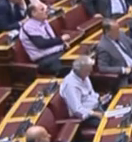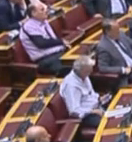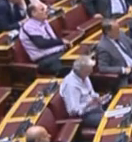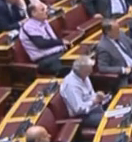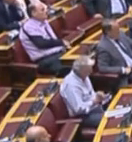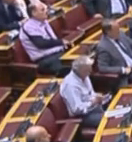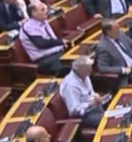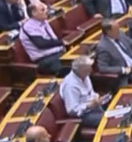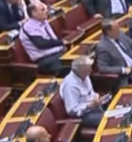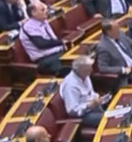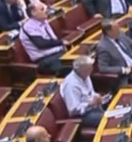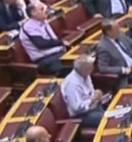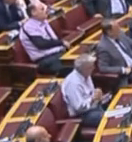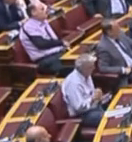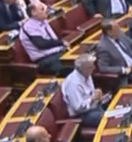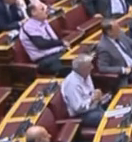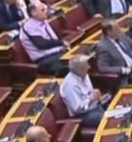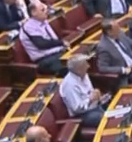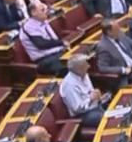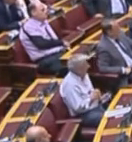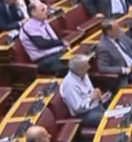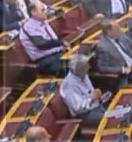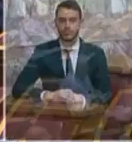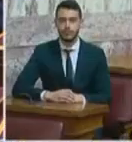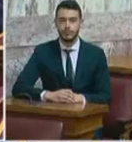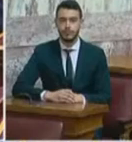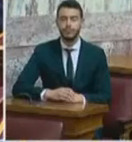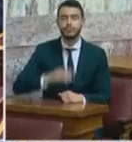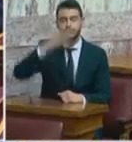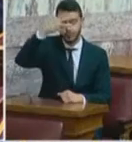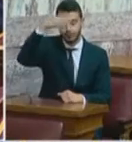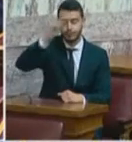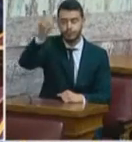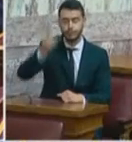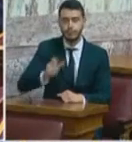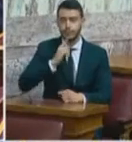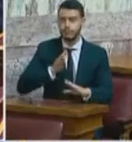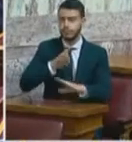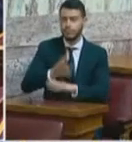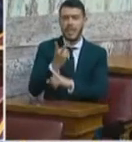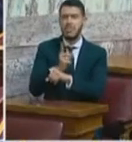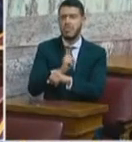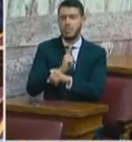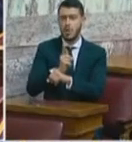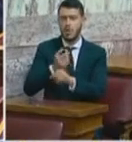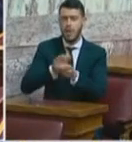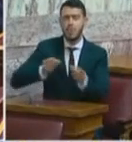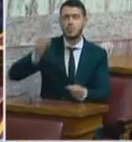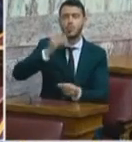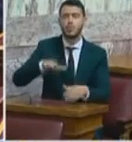Ναι, ναι, θέλετε. Δεν θα είναι πάνω από 2 λεπτά η παρέμβασή μου και δεν θα τριτολογήσω, θα μιλήσει ο